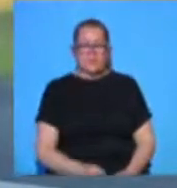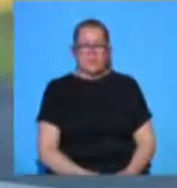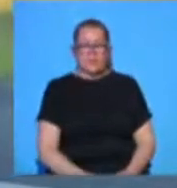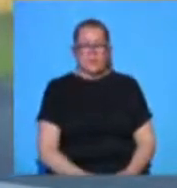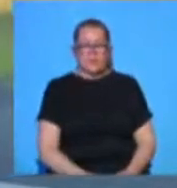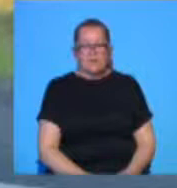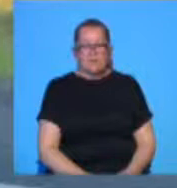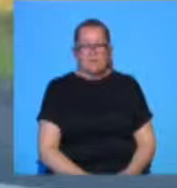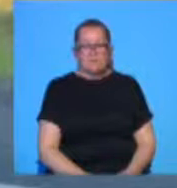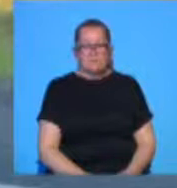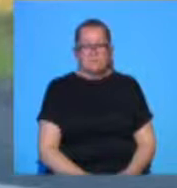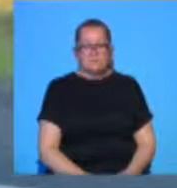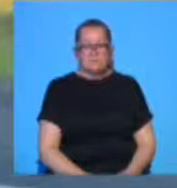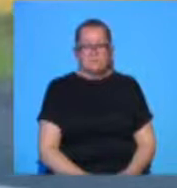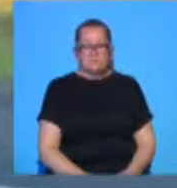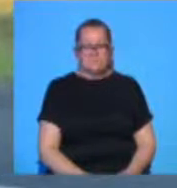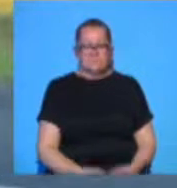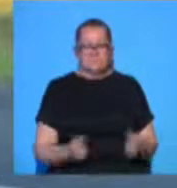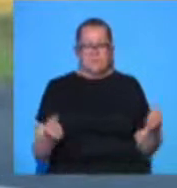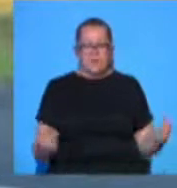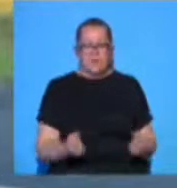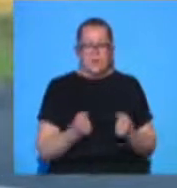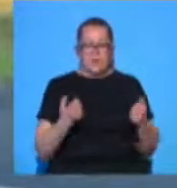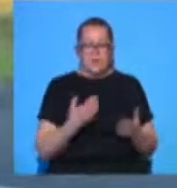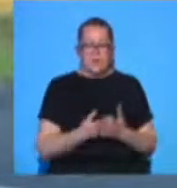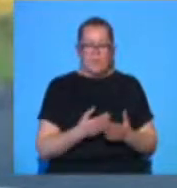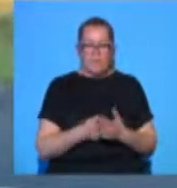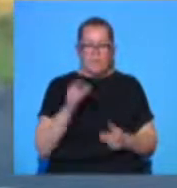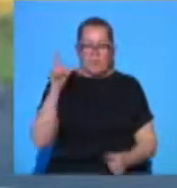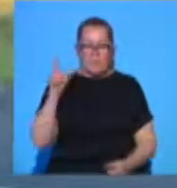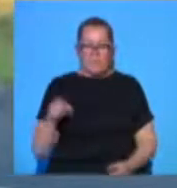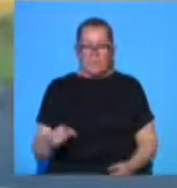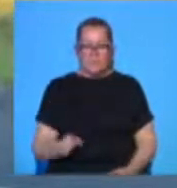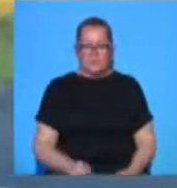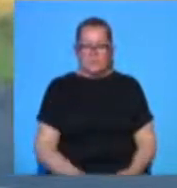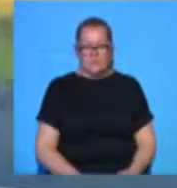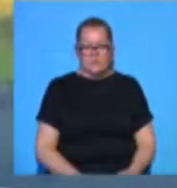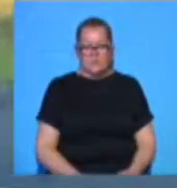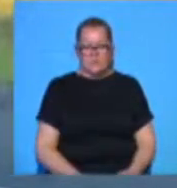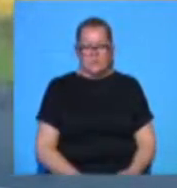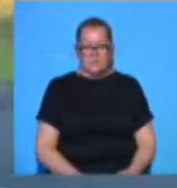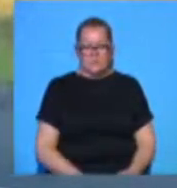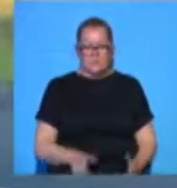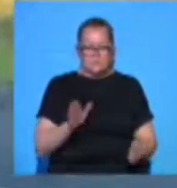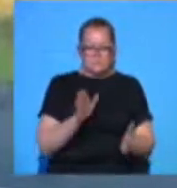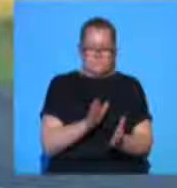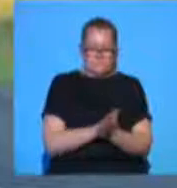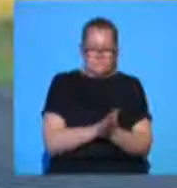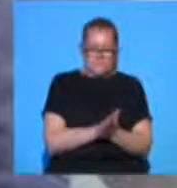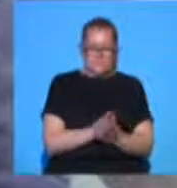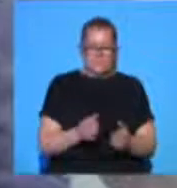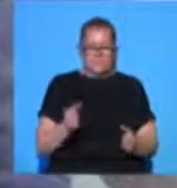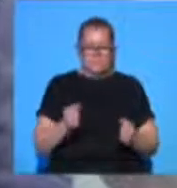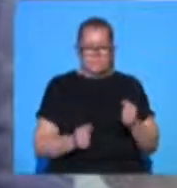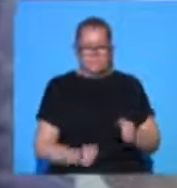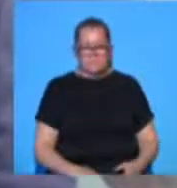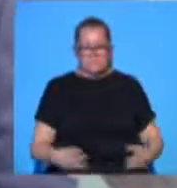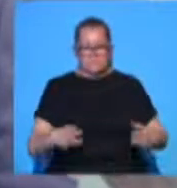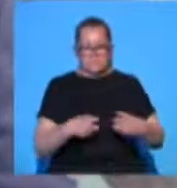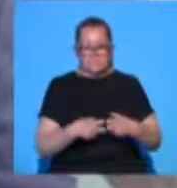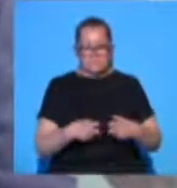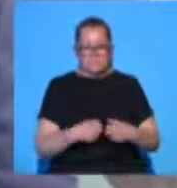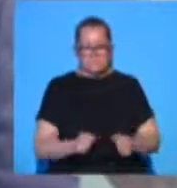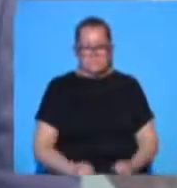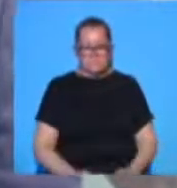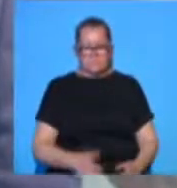excepțional. Intervenția a fost foarte dificilă, deoarece persoana a fost greu prinsă între fiană proporționată la autoturismul. Din accident a